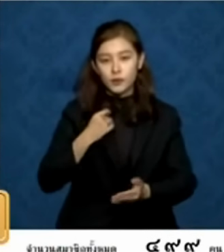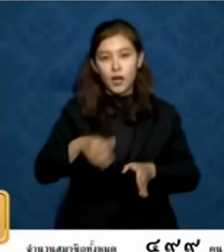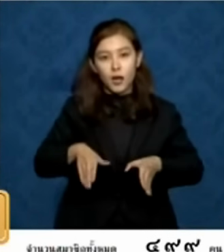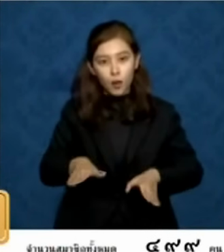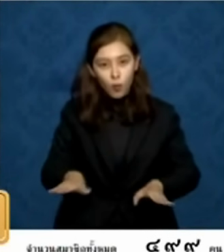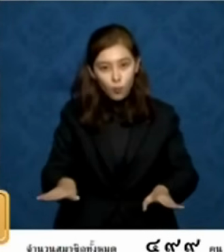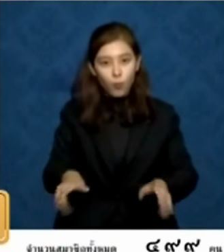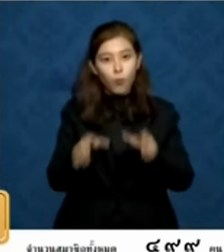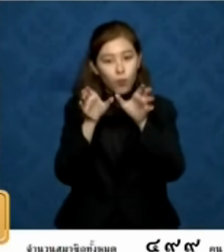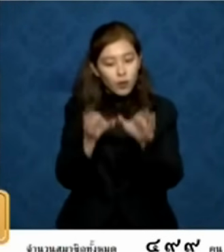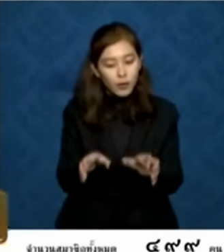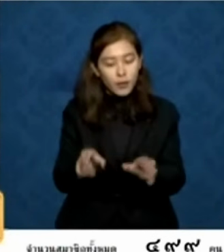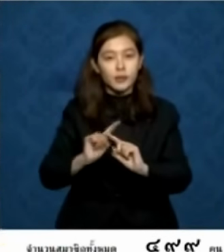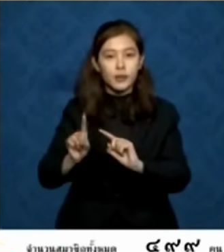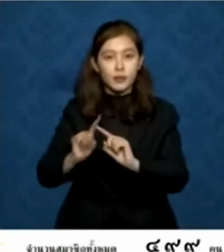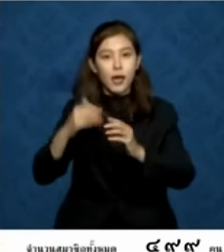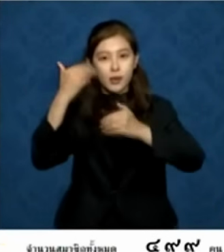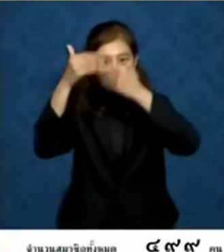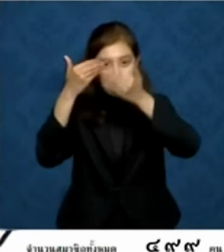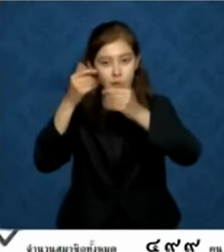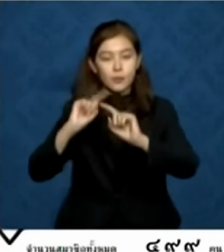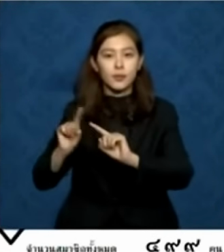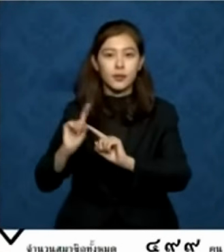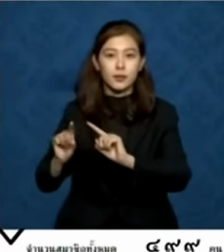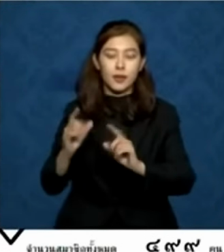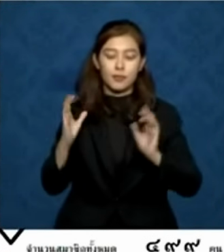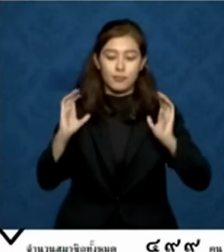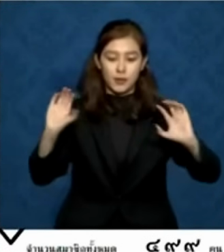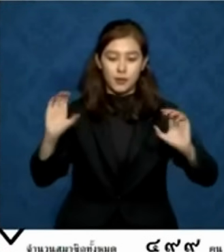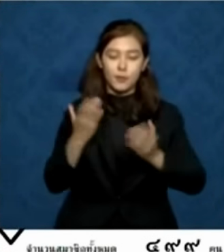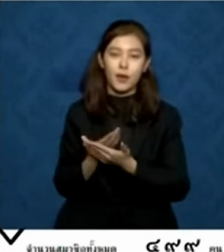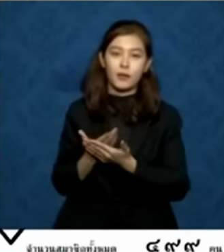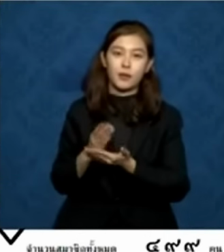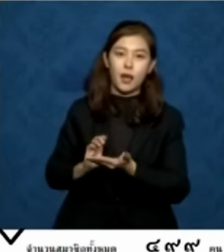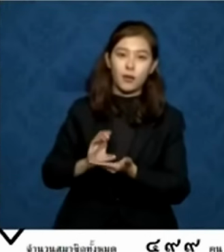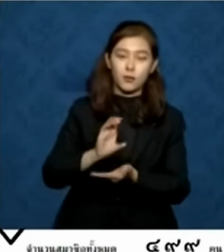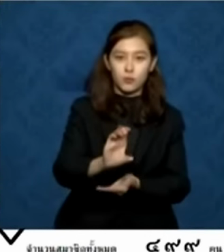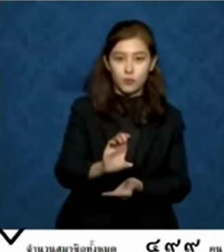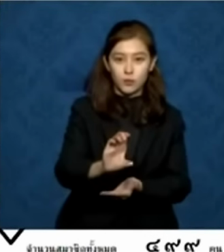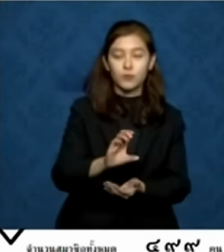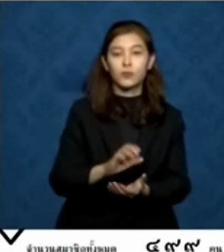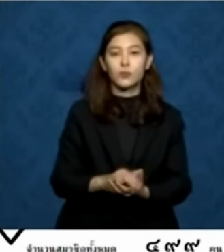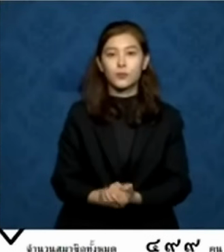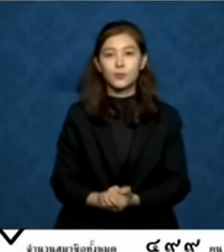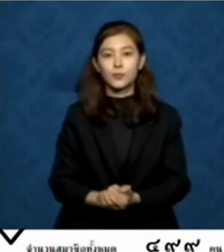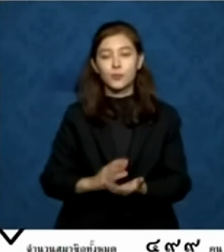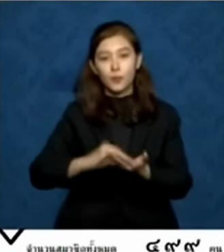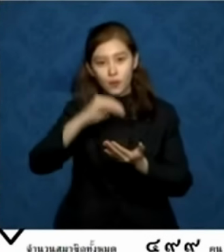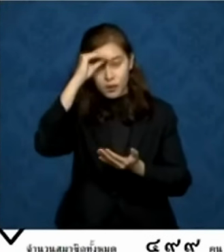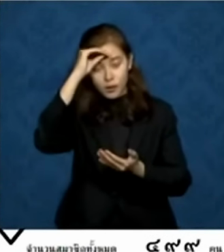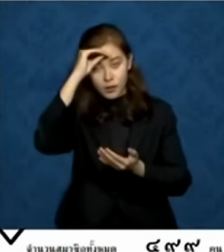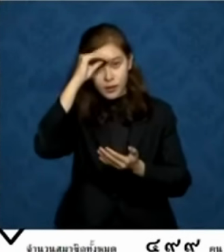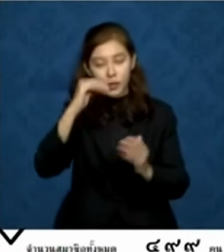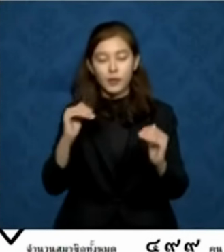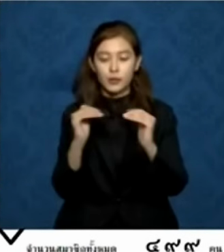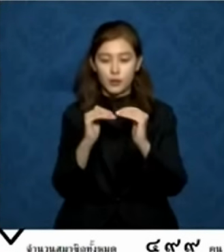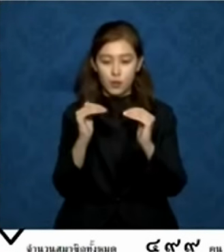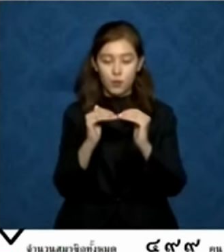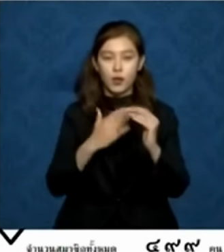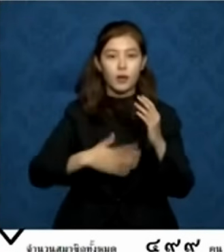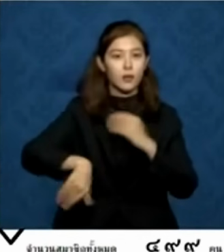รรมพัฒนาคุณภาพของผู้เรียนรวมทั้งส่งเสริมและสนับสนุนกองทุนเพื่อเสมอภาคทางการศึกษ